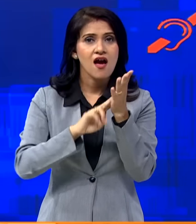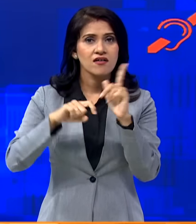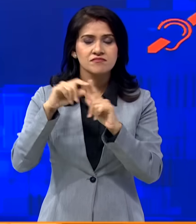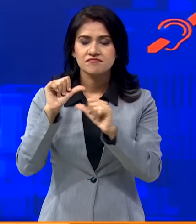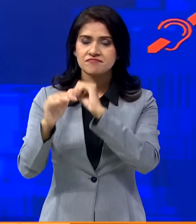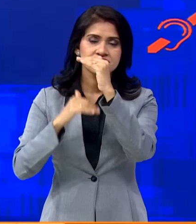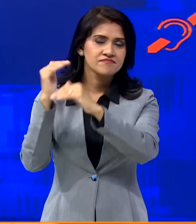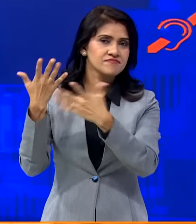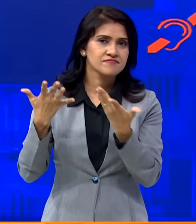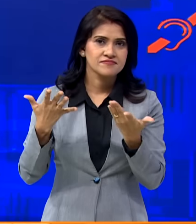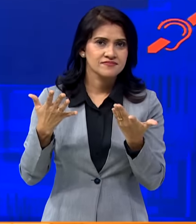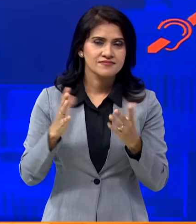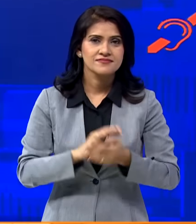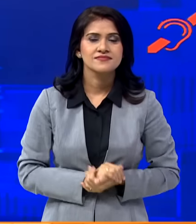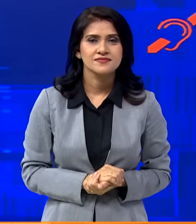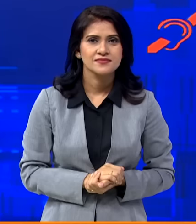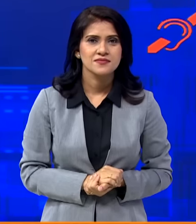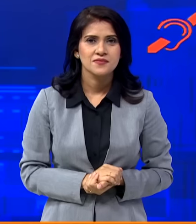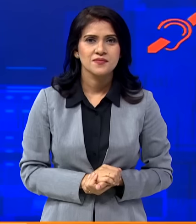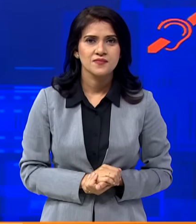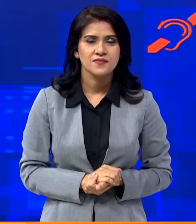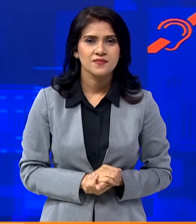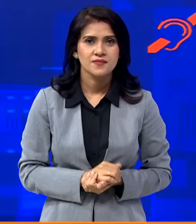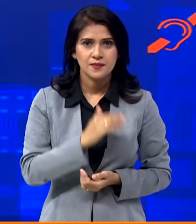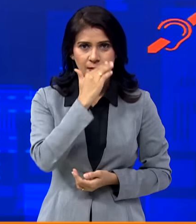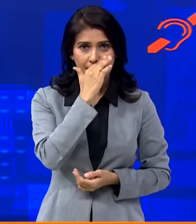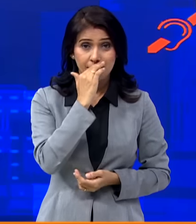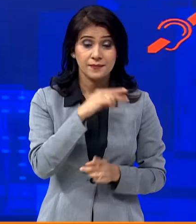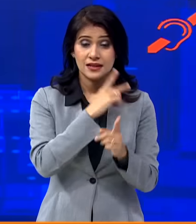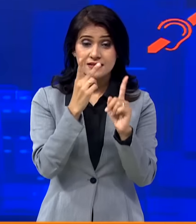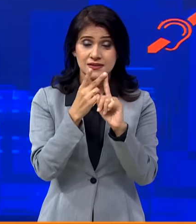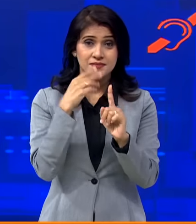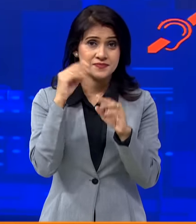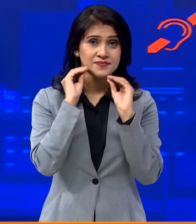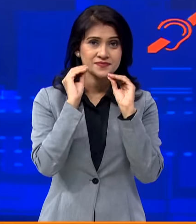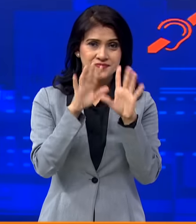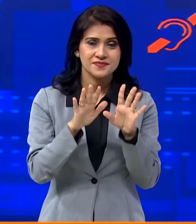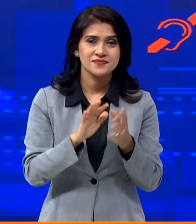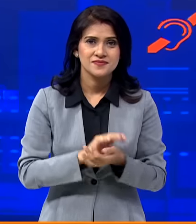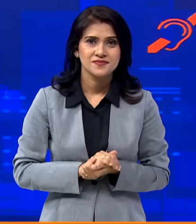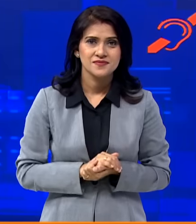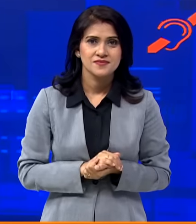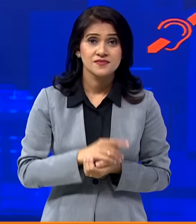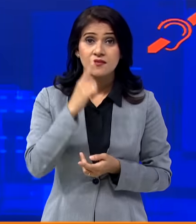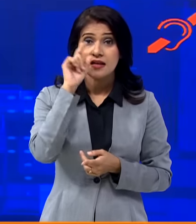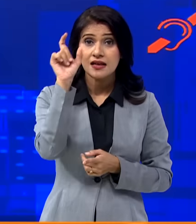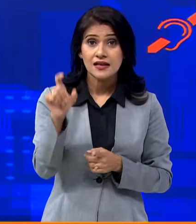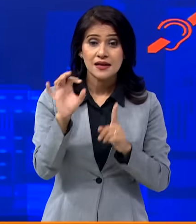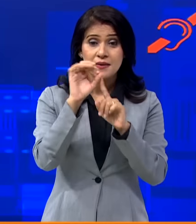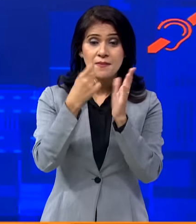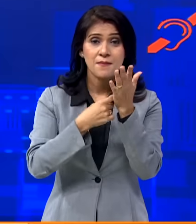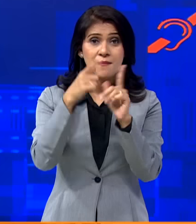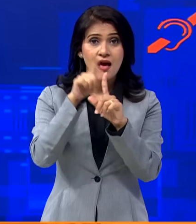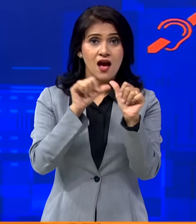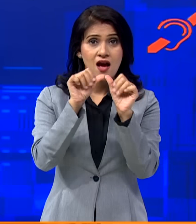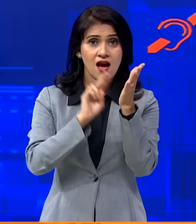सकता और रजत जी दूसरी बात भी सुन लीजिएगा जब तक प्रियंका गांधी के हाथ में कमान